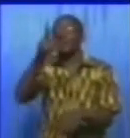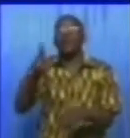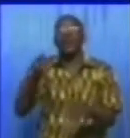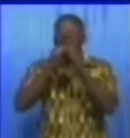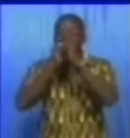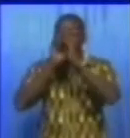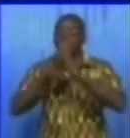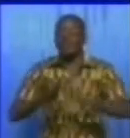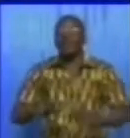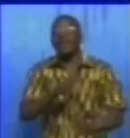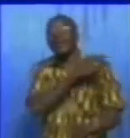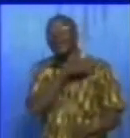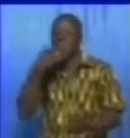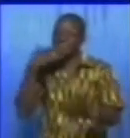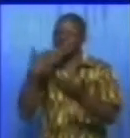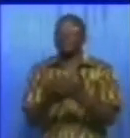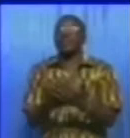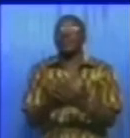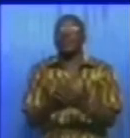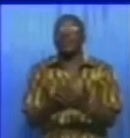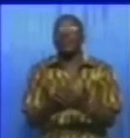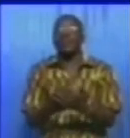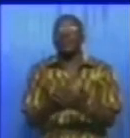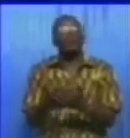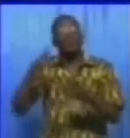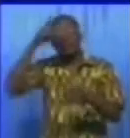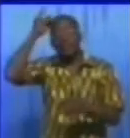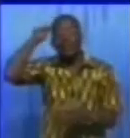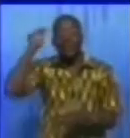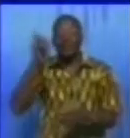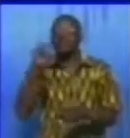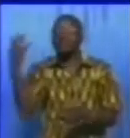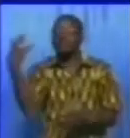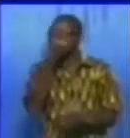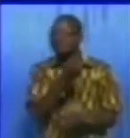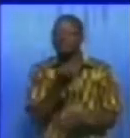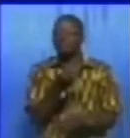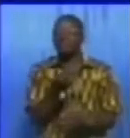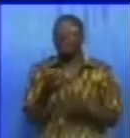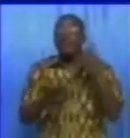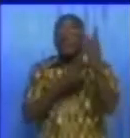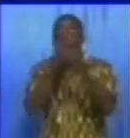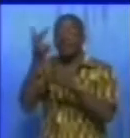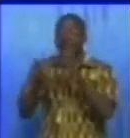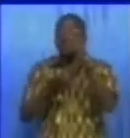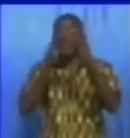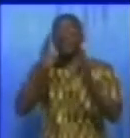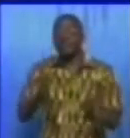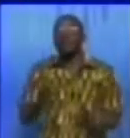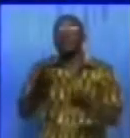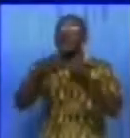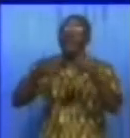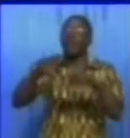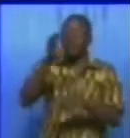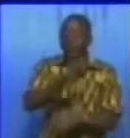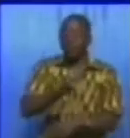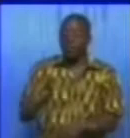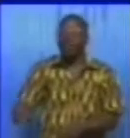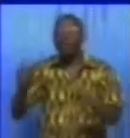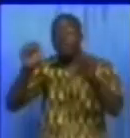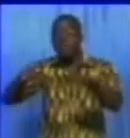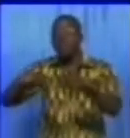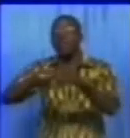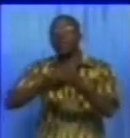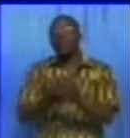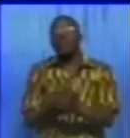puis c'est bien. Dori est développé. La fascination des visiteurs de Dori en provenant de Ouagadougou peut commencer par